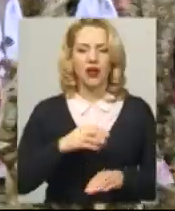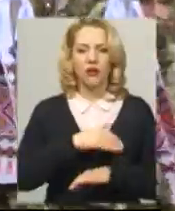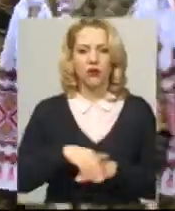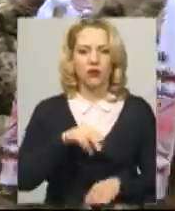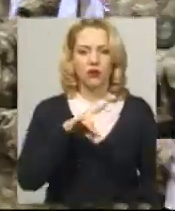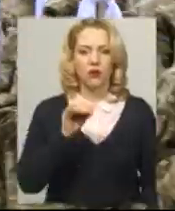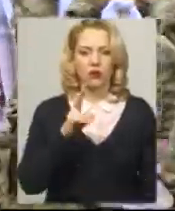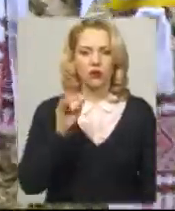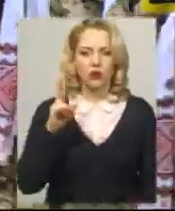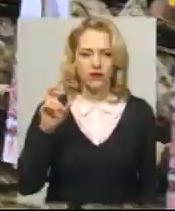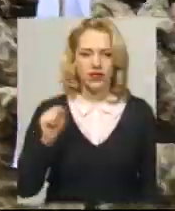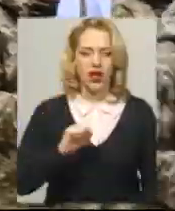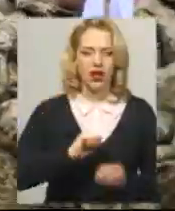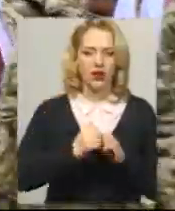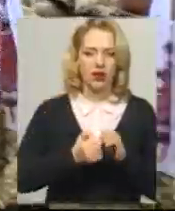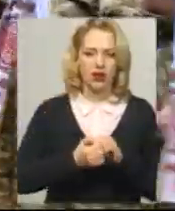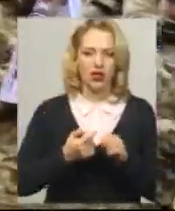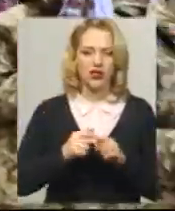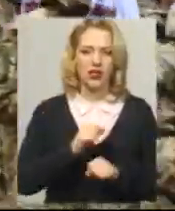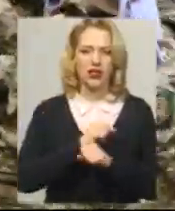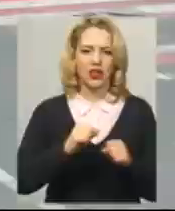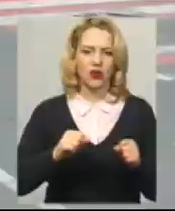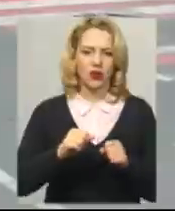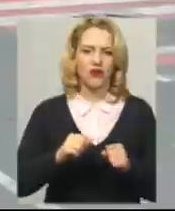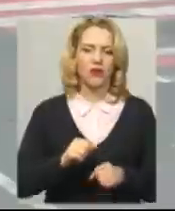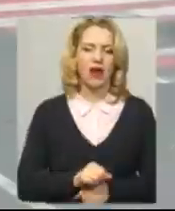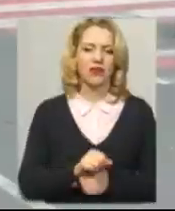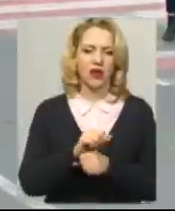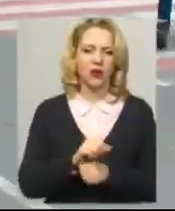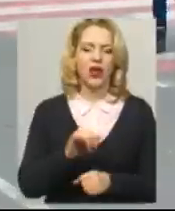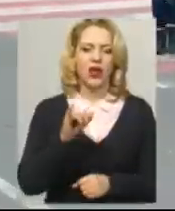Героїв Майдану. Рух транспорту в центрі міста тимчасово призупинили.